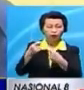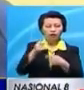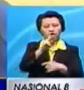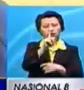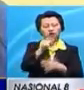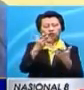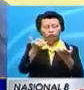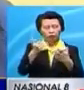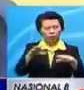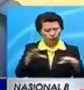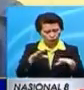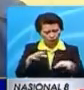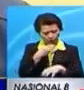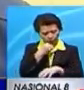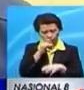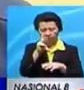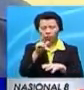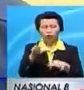pada